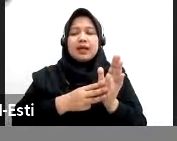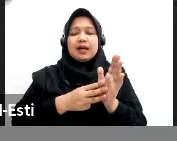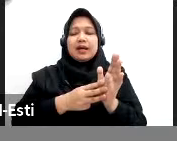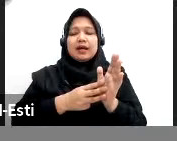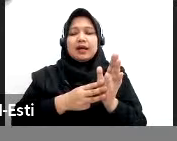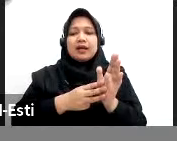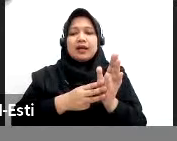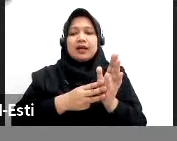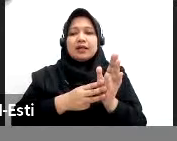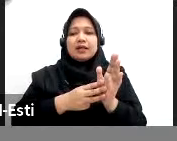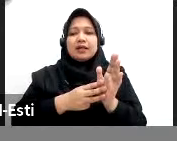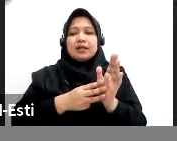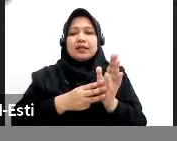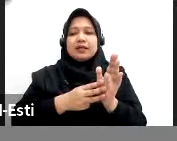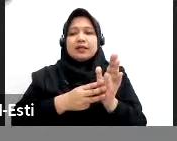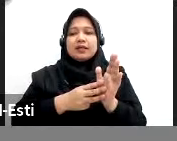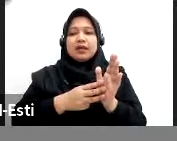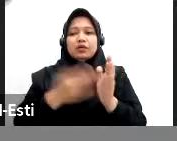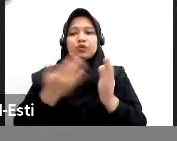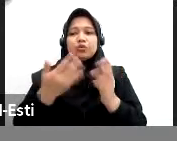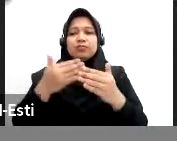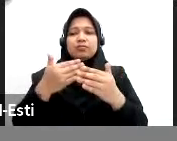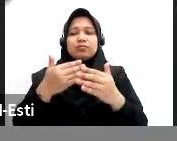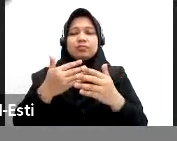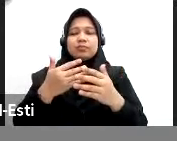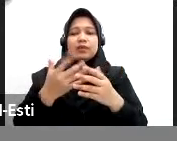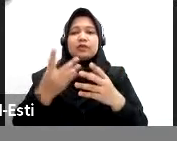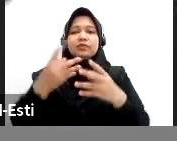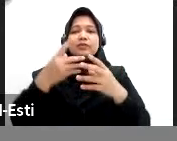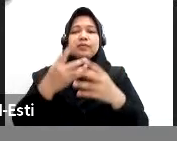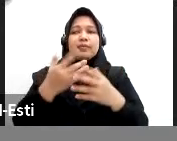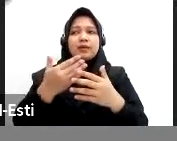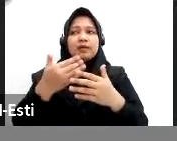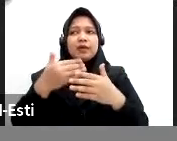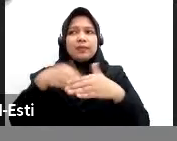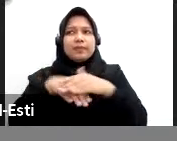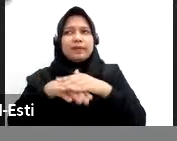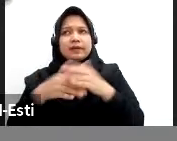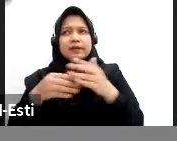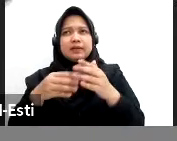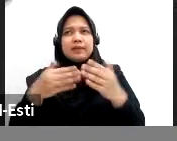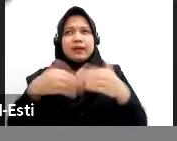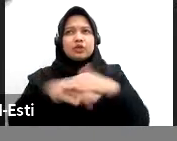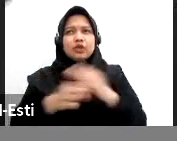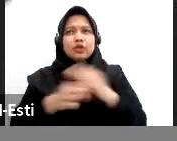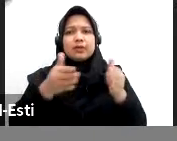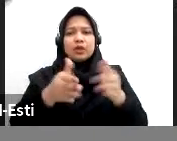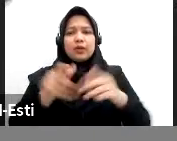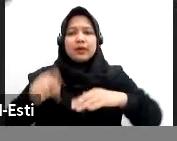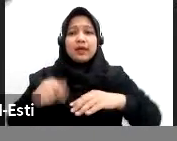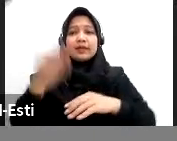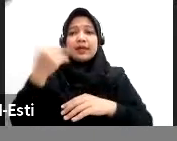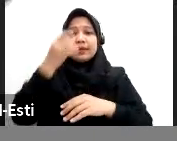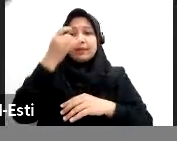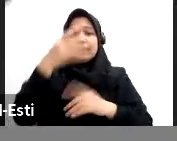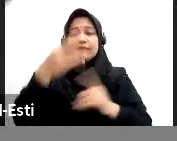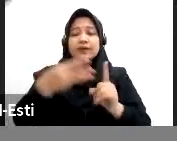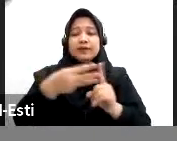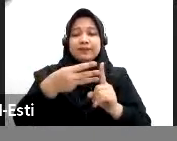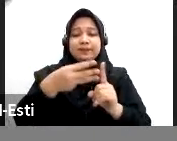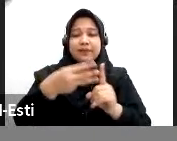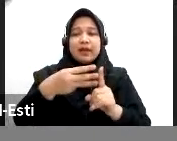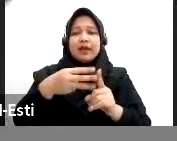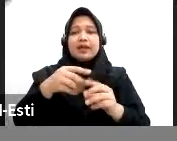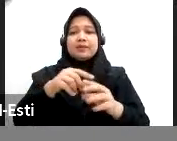deceptor peradilan kok tadi prospek nade mencoba mengklasifikasikan menjadi dua tidak saya sengketa litigasi dan non